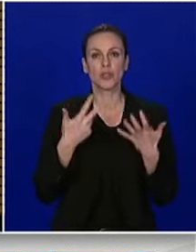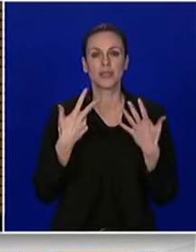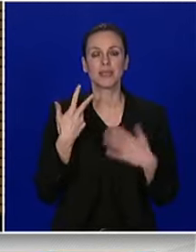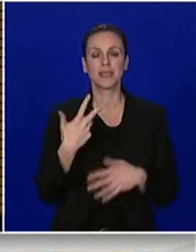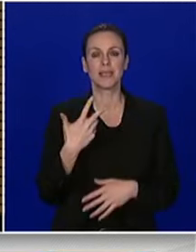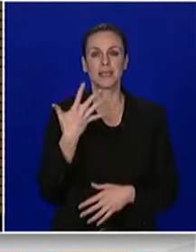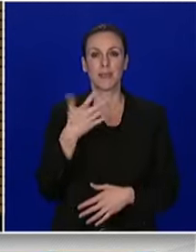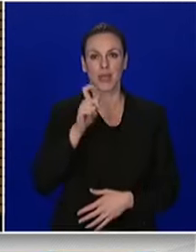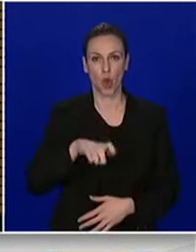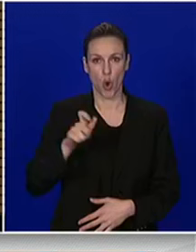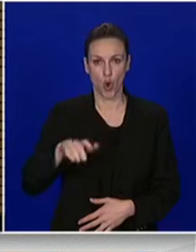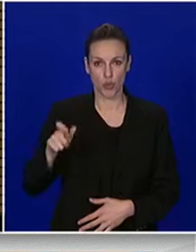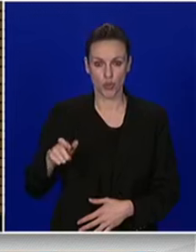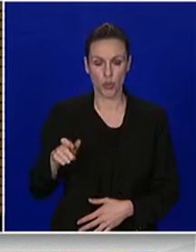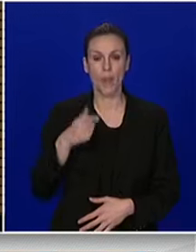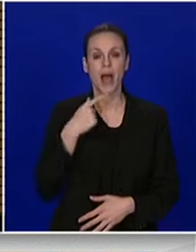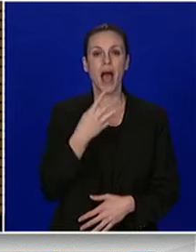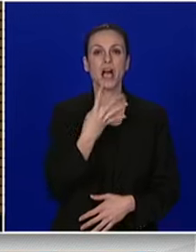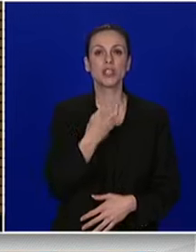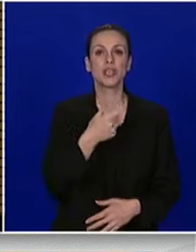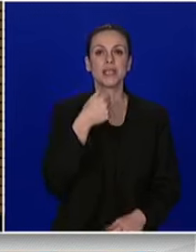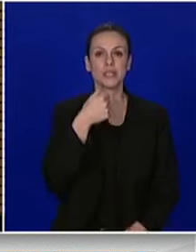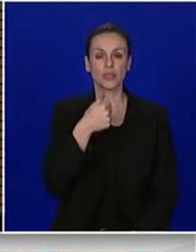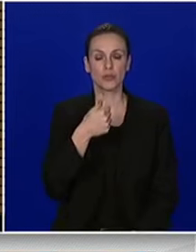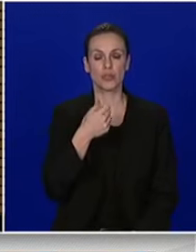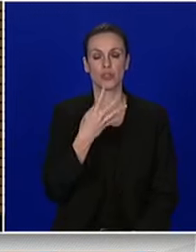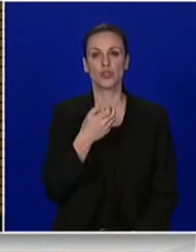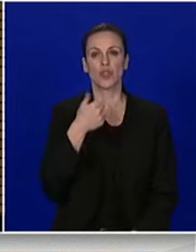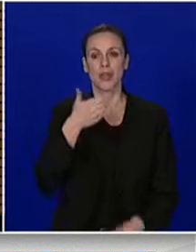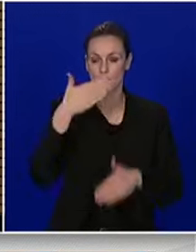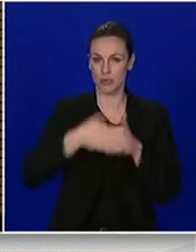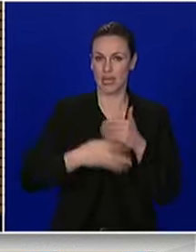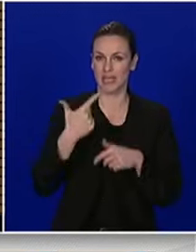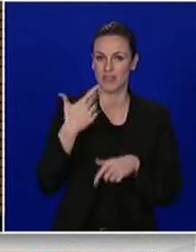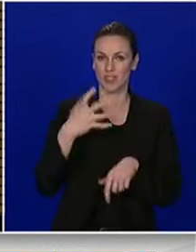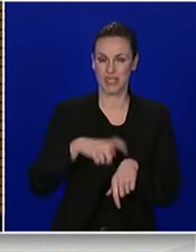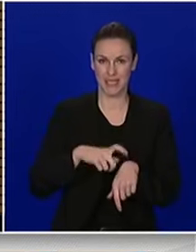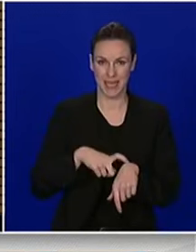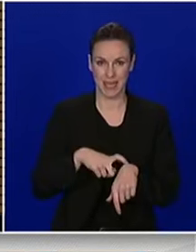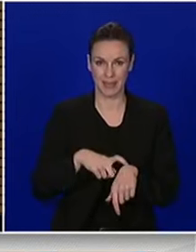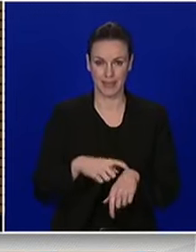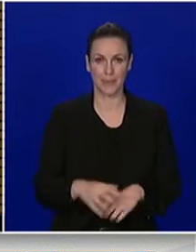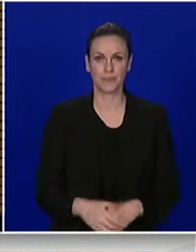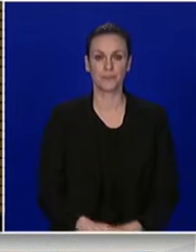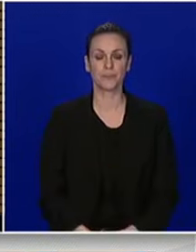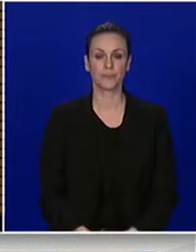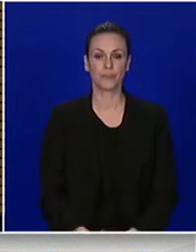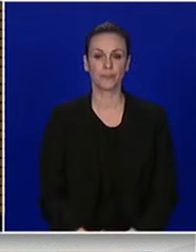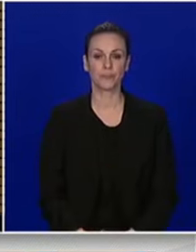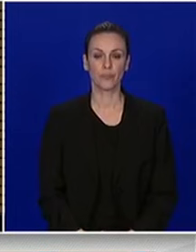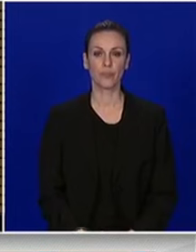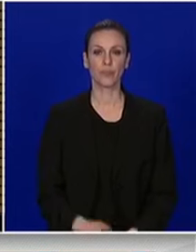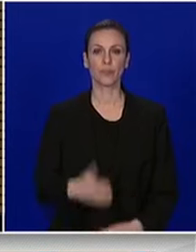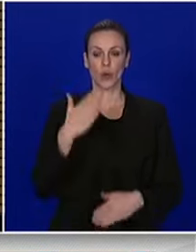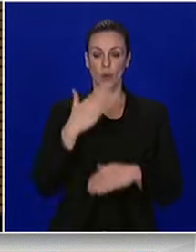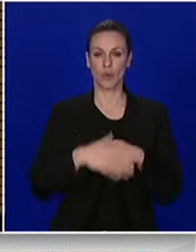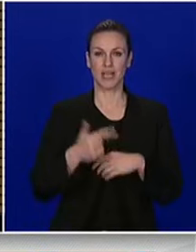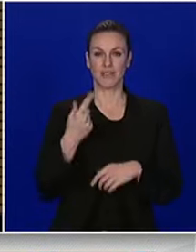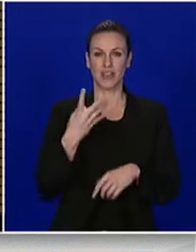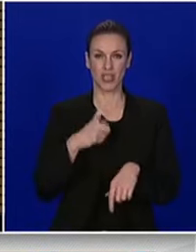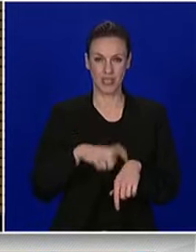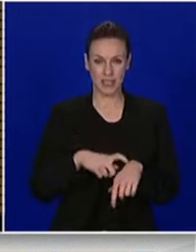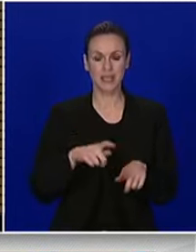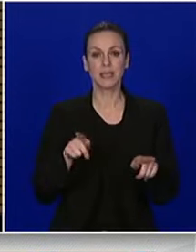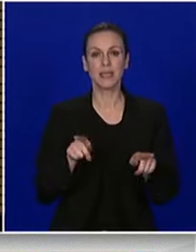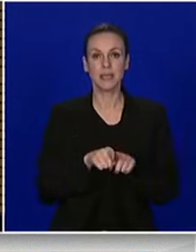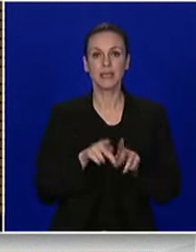234.635 osoba, a 401 u posljednja 24 sata. U protekla 24 sata